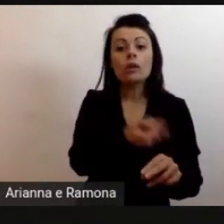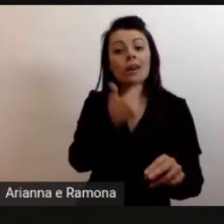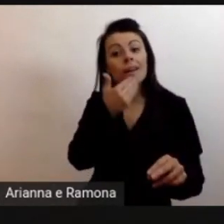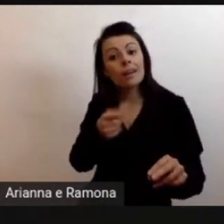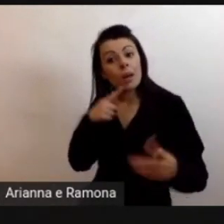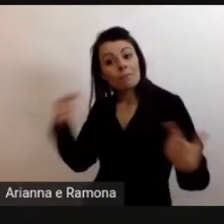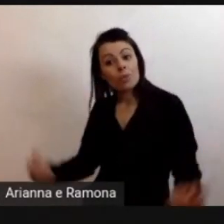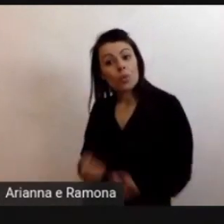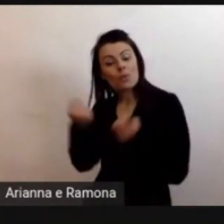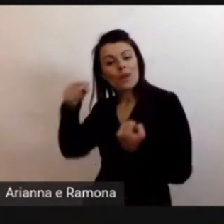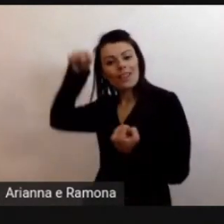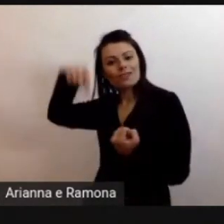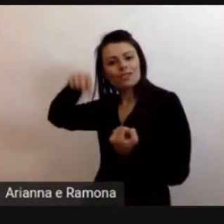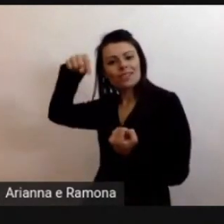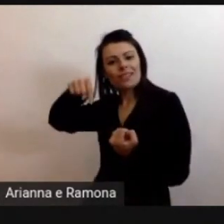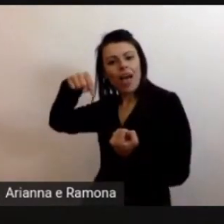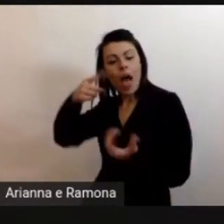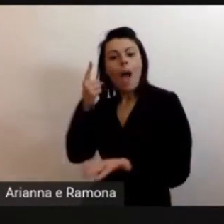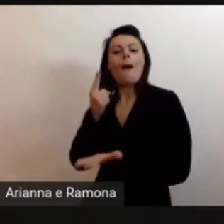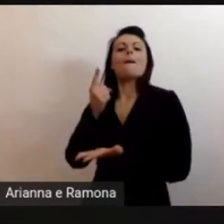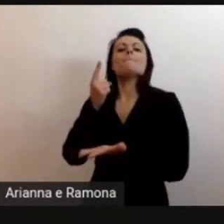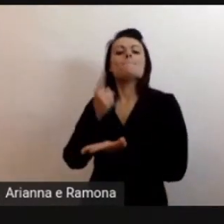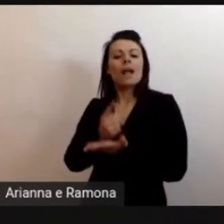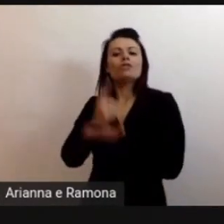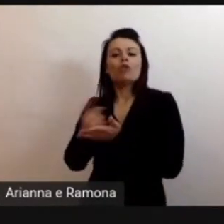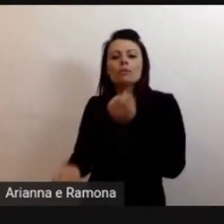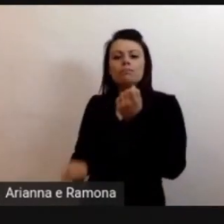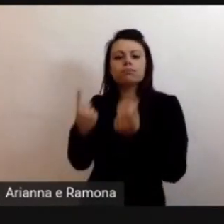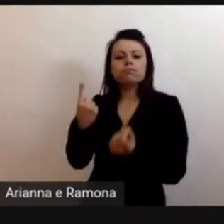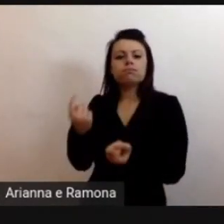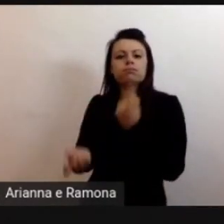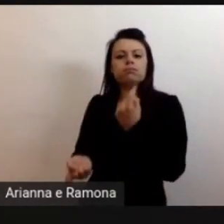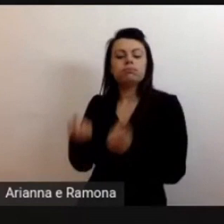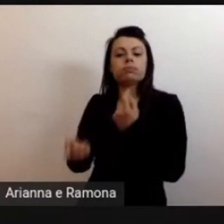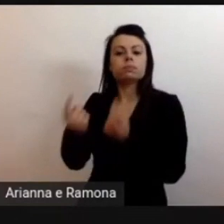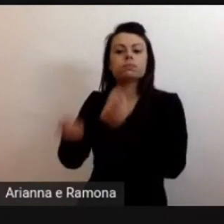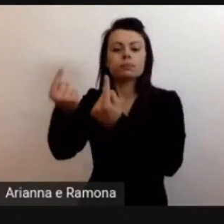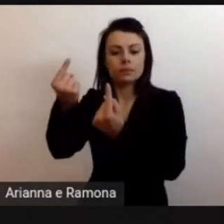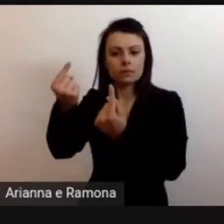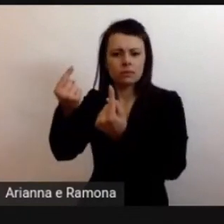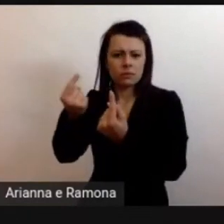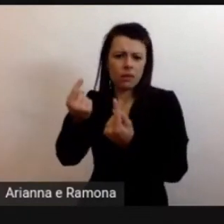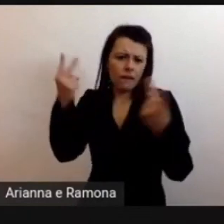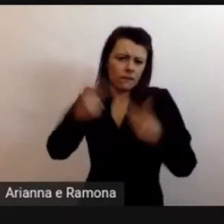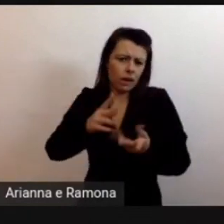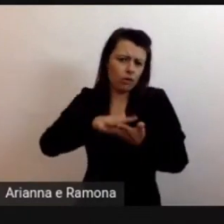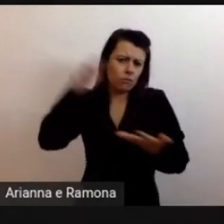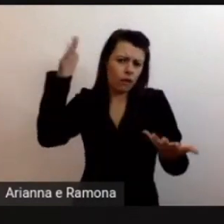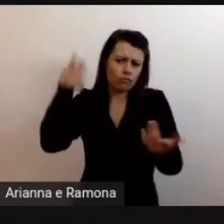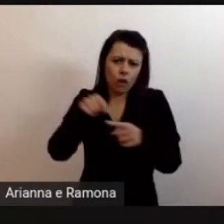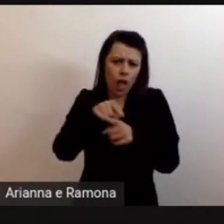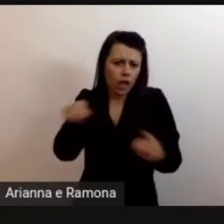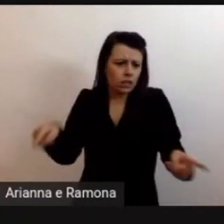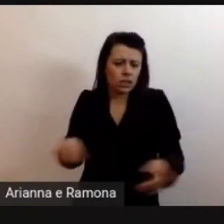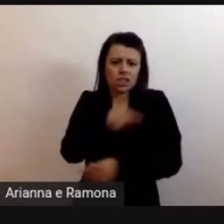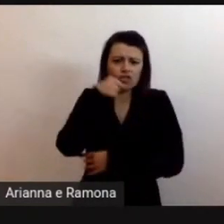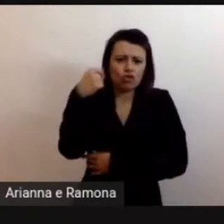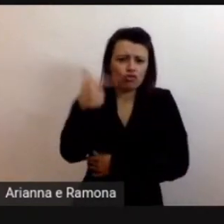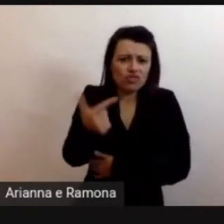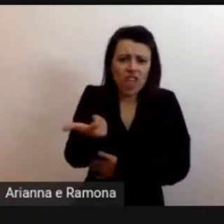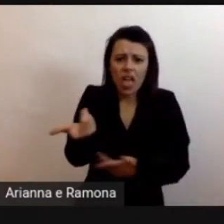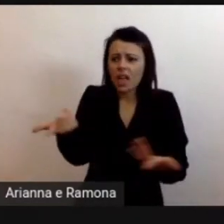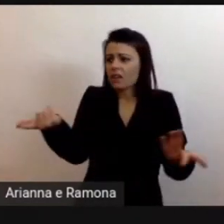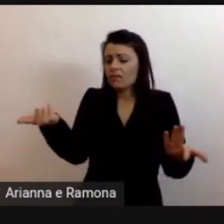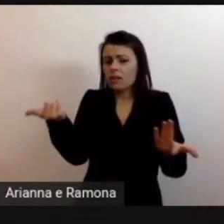questi bisogni spessissimo su quegli inutili e dannosi